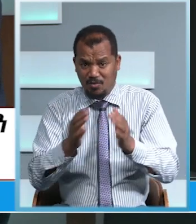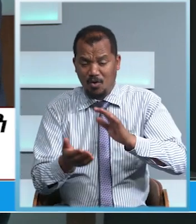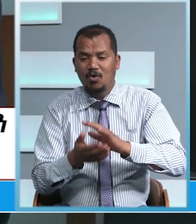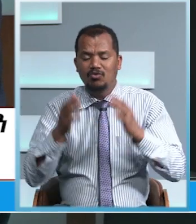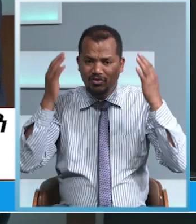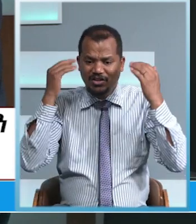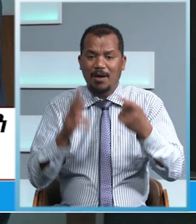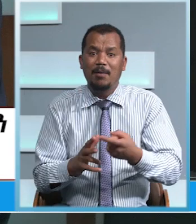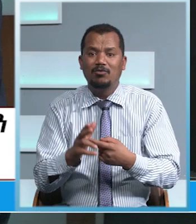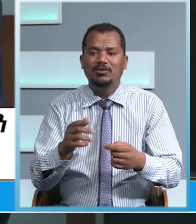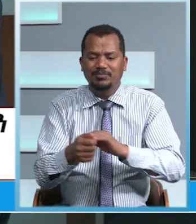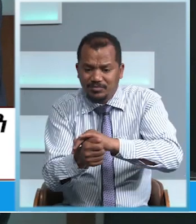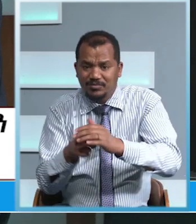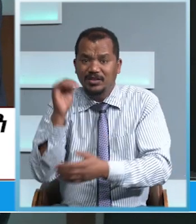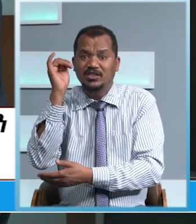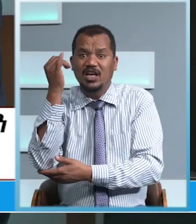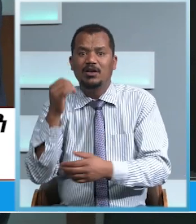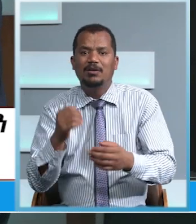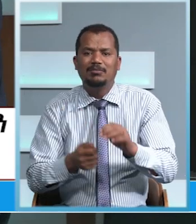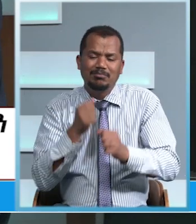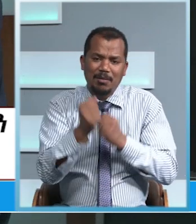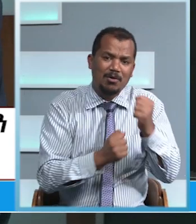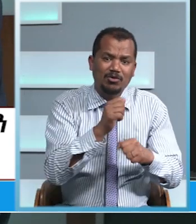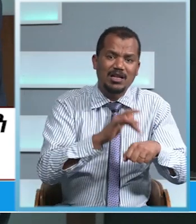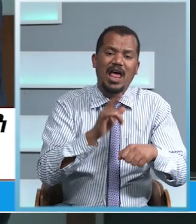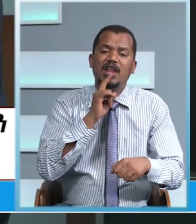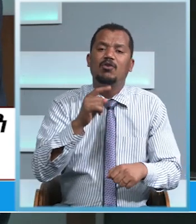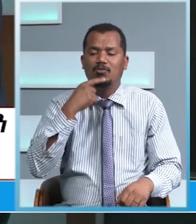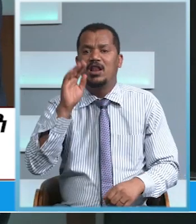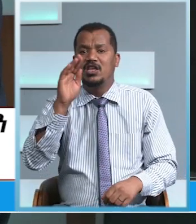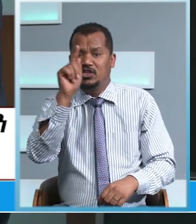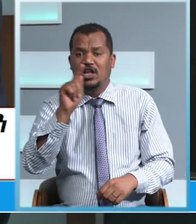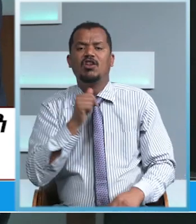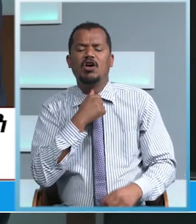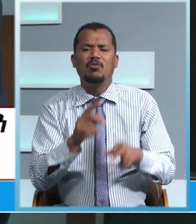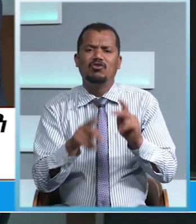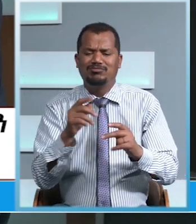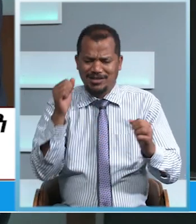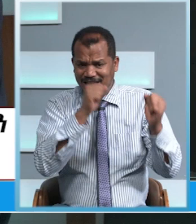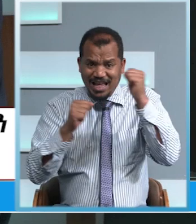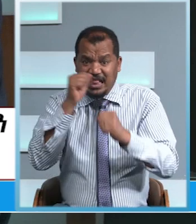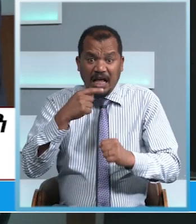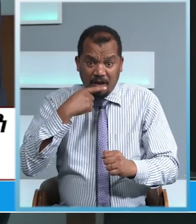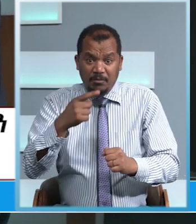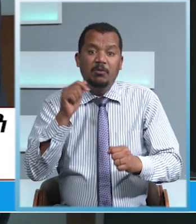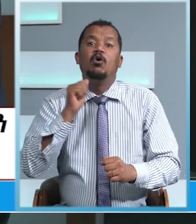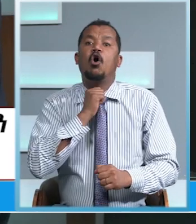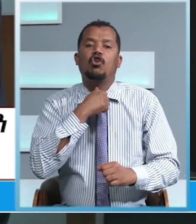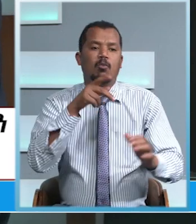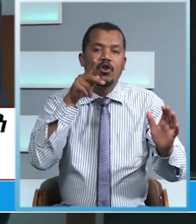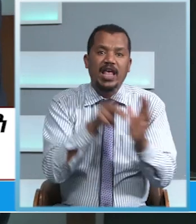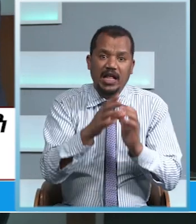መሆኑን ቡድኑም ተስፋ በመቁረጥ ከመሸገበት ጫካ በመፈርጠጥ ላይ መሆኑን ገልጿል ሸኔ ለኦሮሞ ህዝብ እታገላለሁ